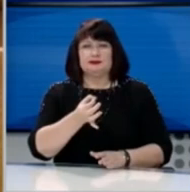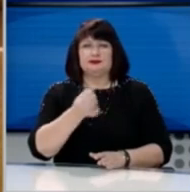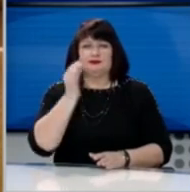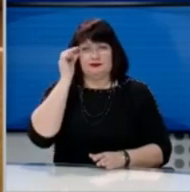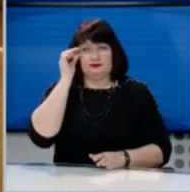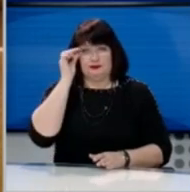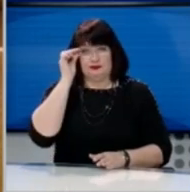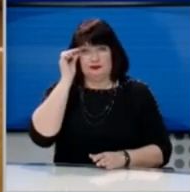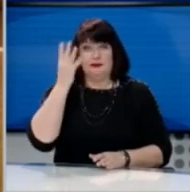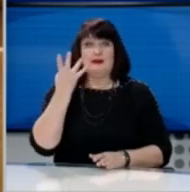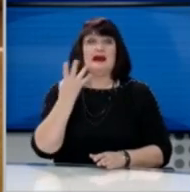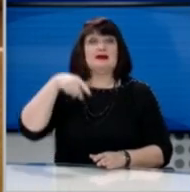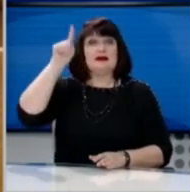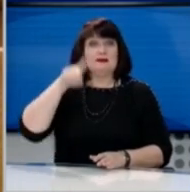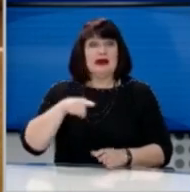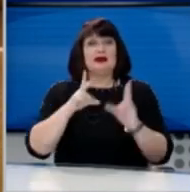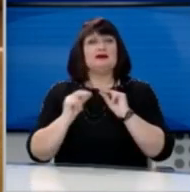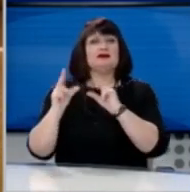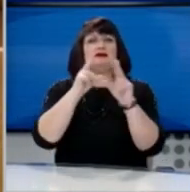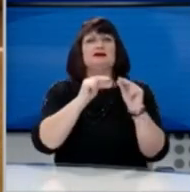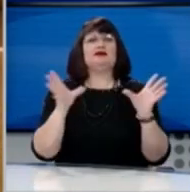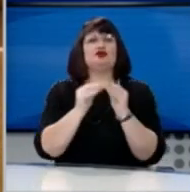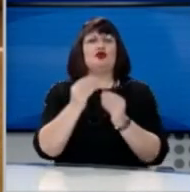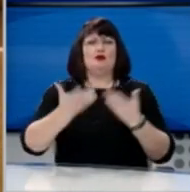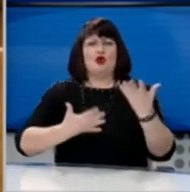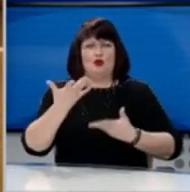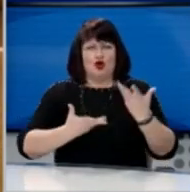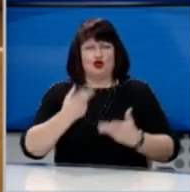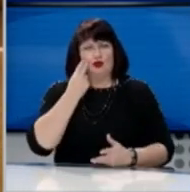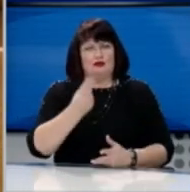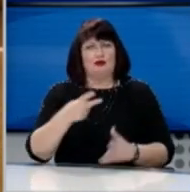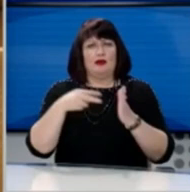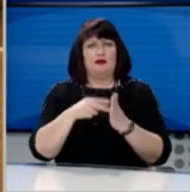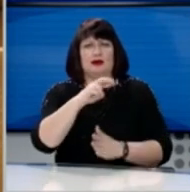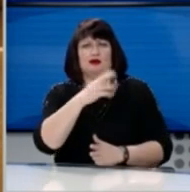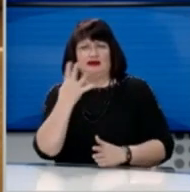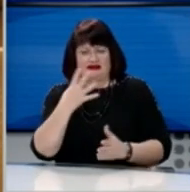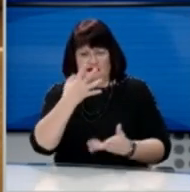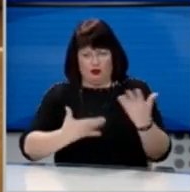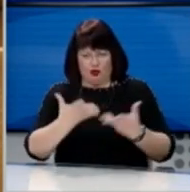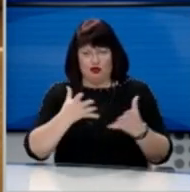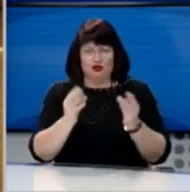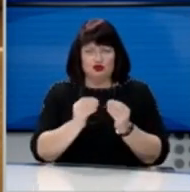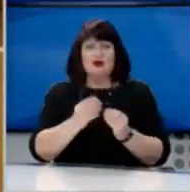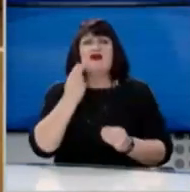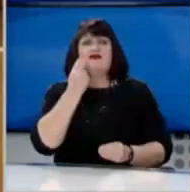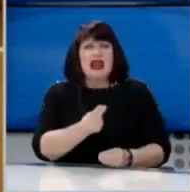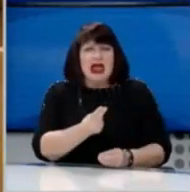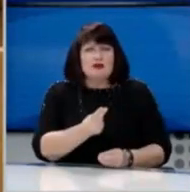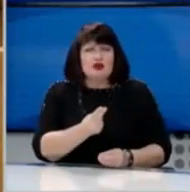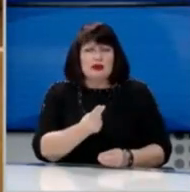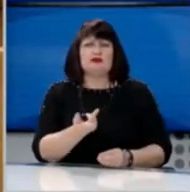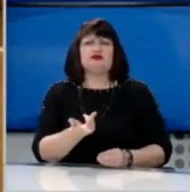Το τελευταίο τετραήμερο τη συζήτηση για τον προϋπολογισμό του 2024, διαπιστώνοντας την